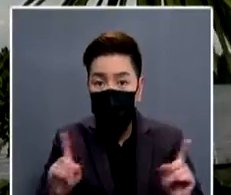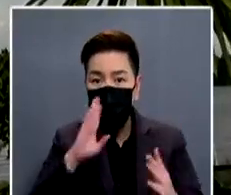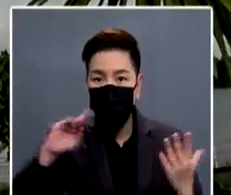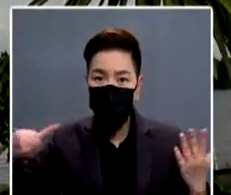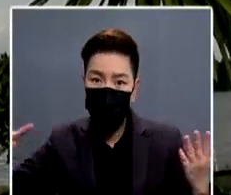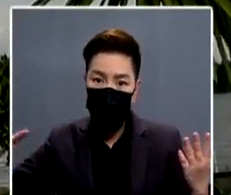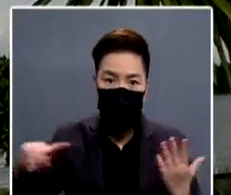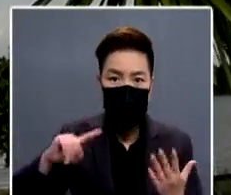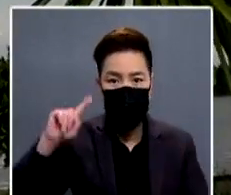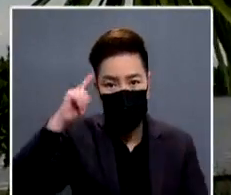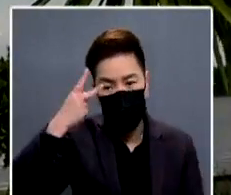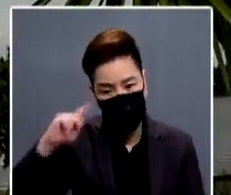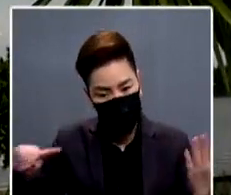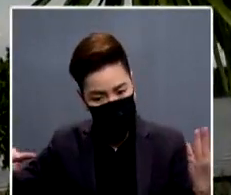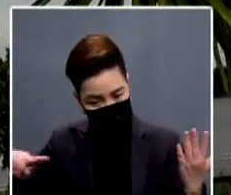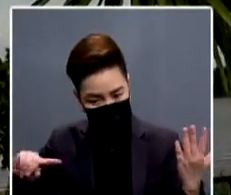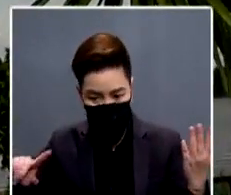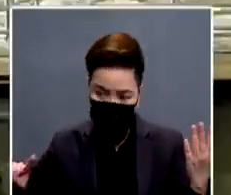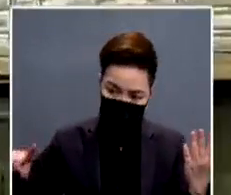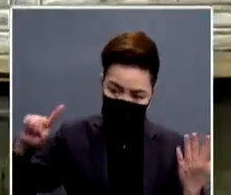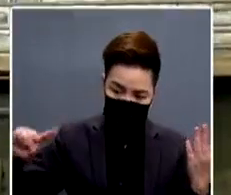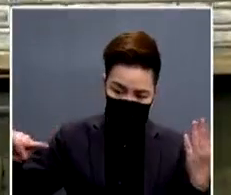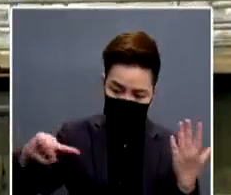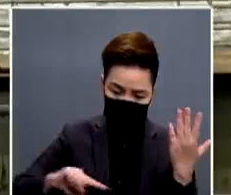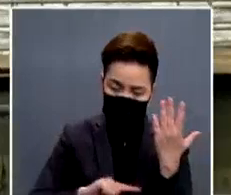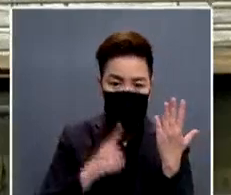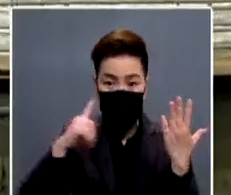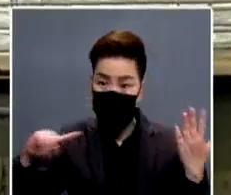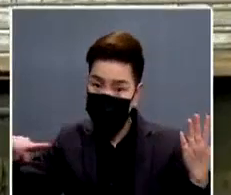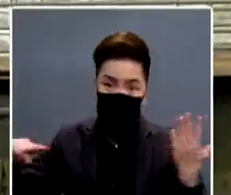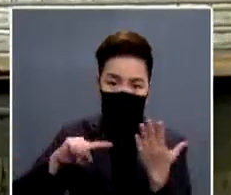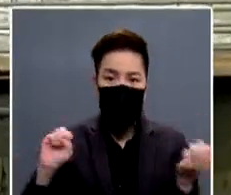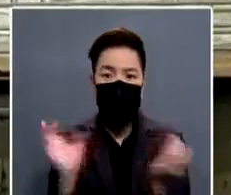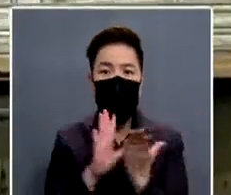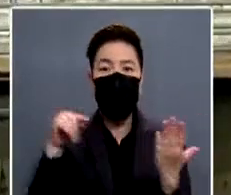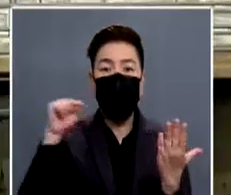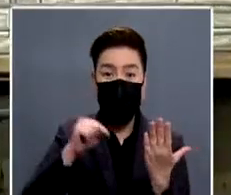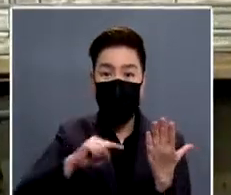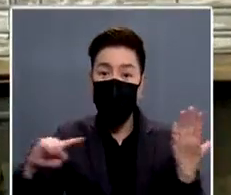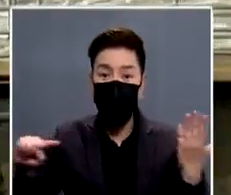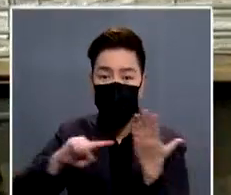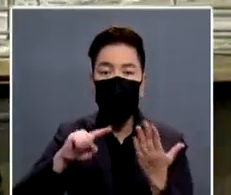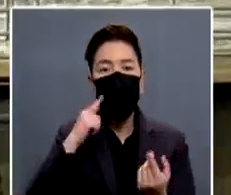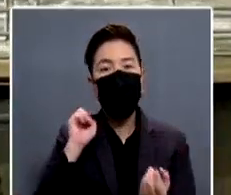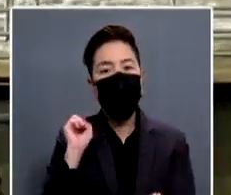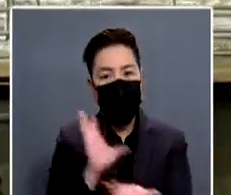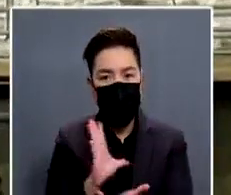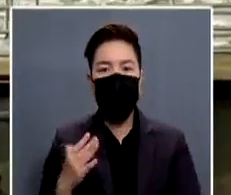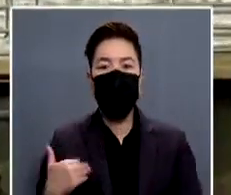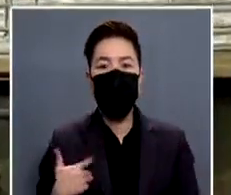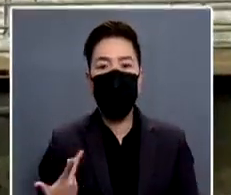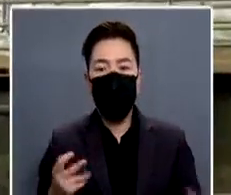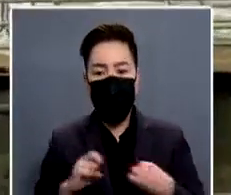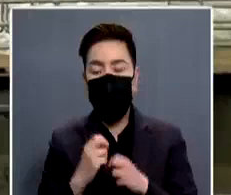จะกี่ลูกก็ไม่รู้แล้วต้องดูทิศทางพายุด้วยว่ามันจะมาลงที่ไหนถ้ามันลงมาตรงนี้พอดีเนี่ยนะคะหรือมีผลพวงมาถึงตรงนี้ด้วยเนี่ยมันก็คือการ